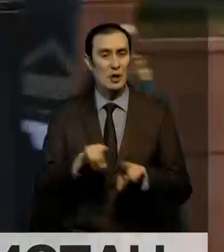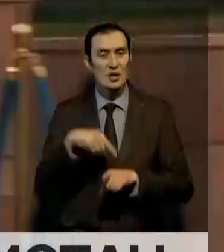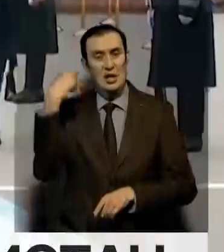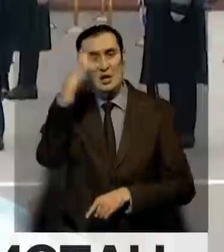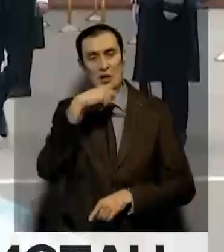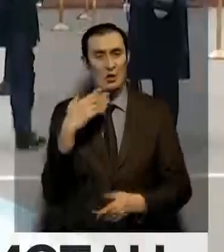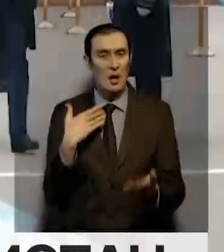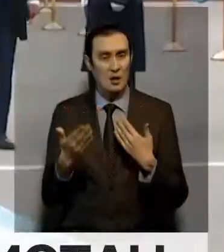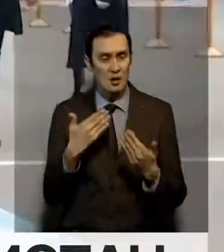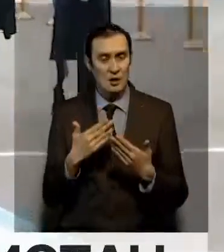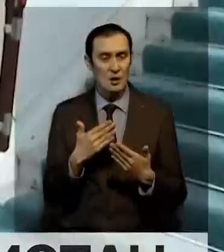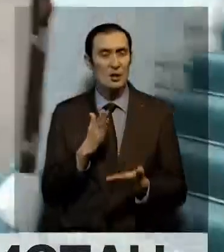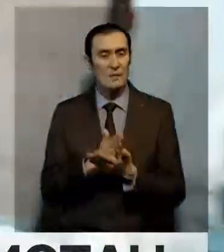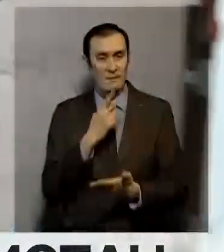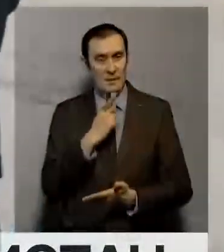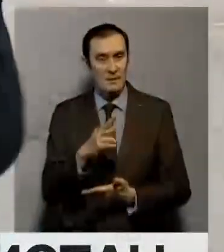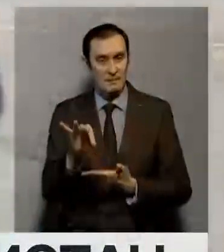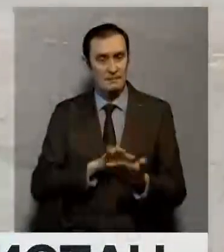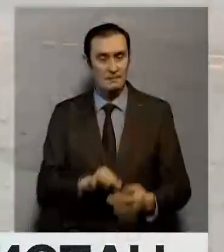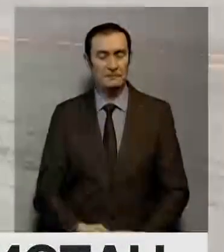личных отношений читается в жестах.